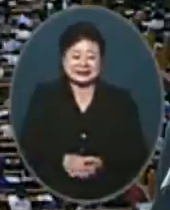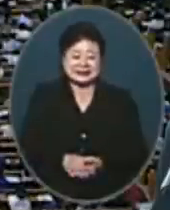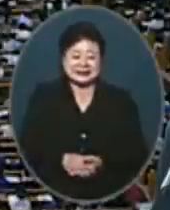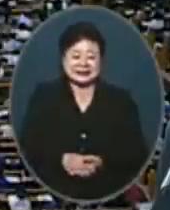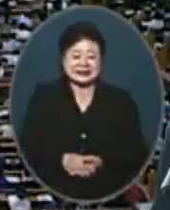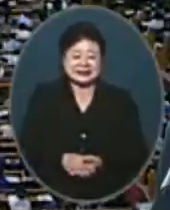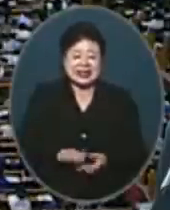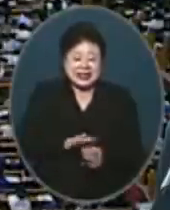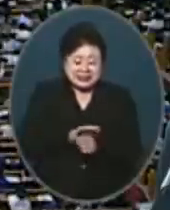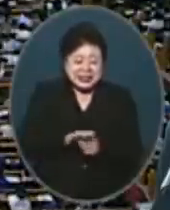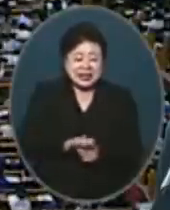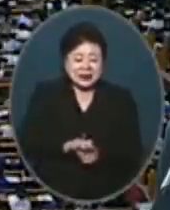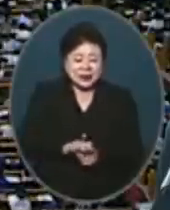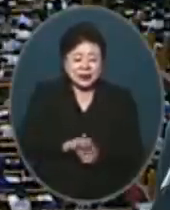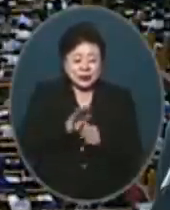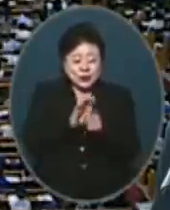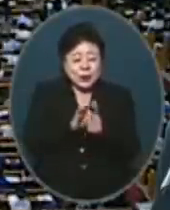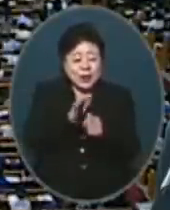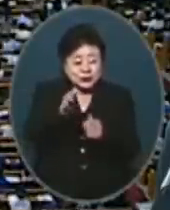사랑하고 돌봐주시는 것입니다.